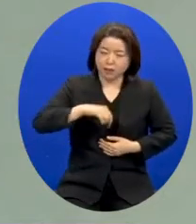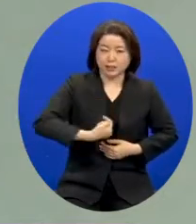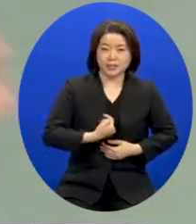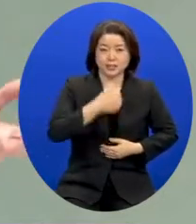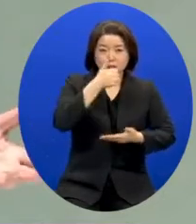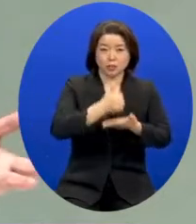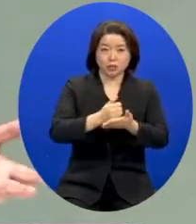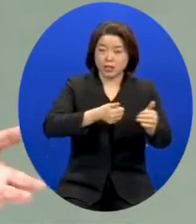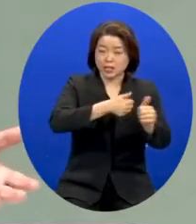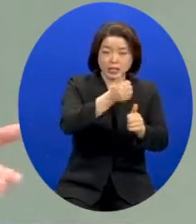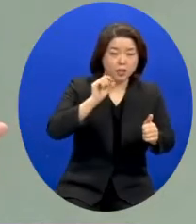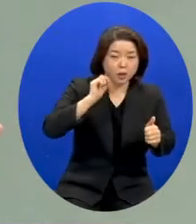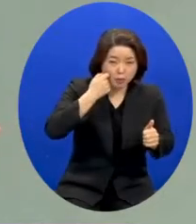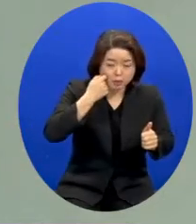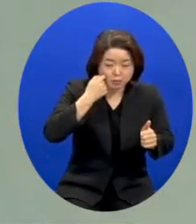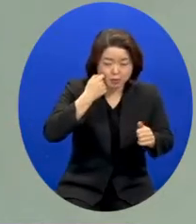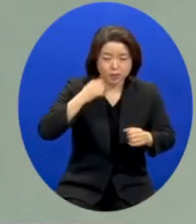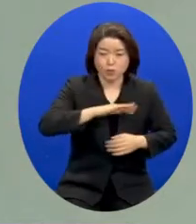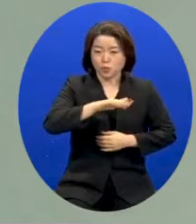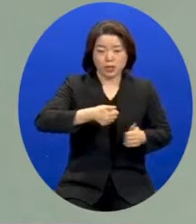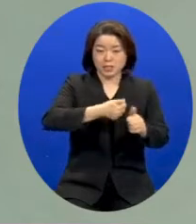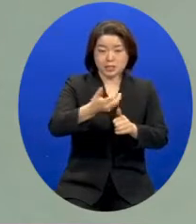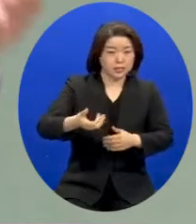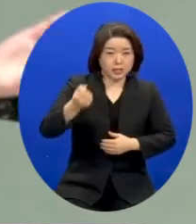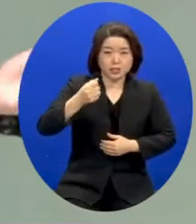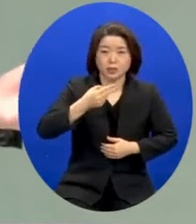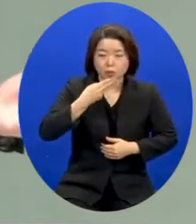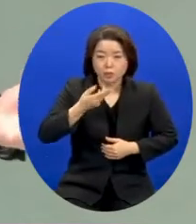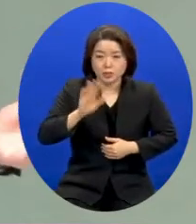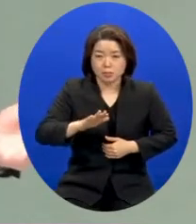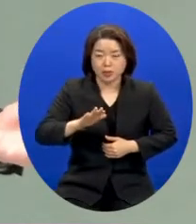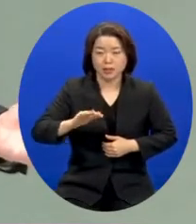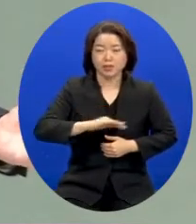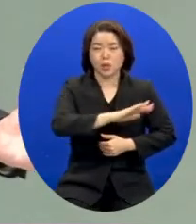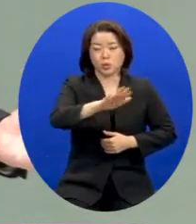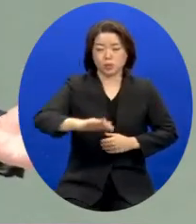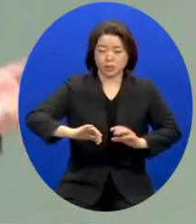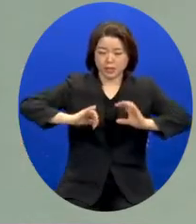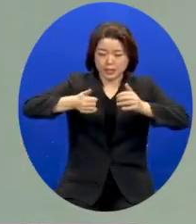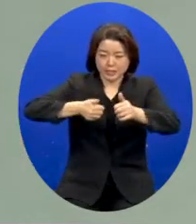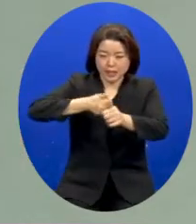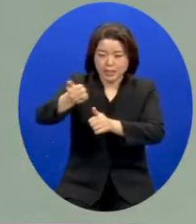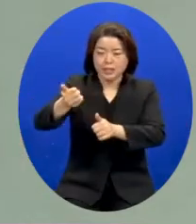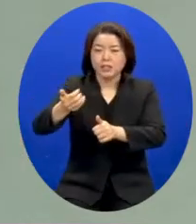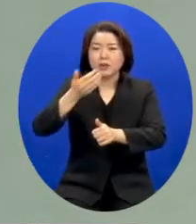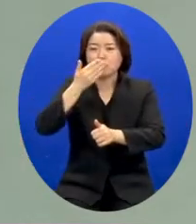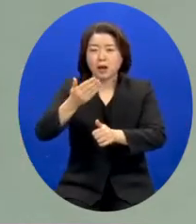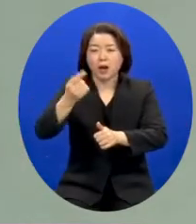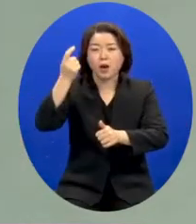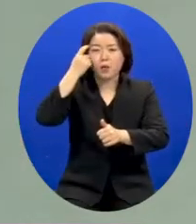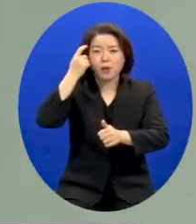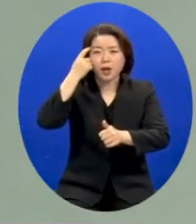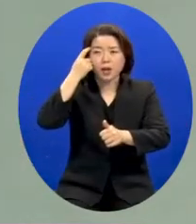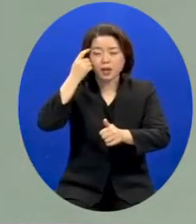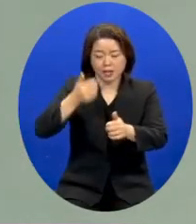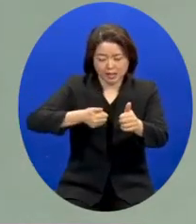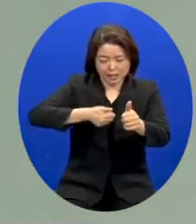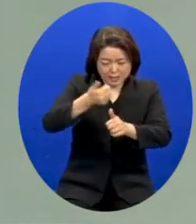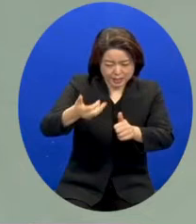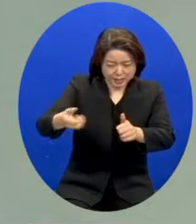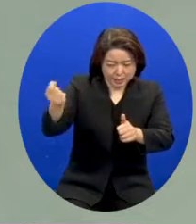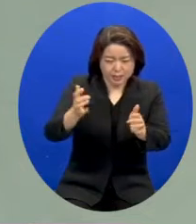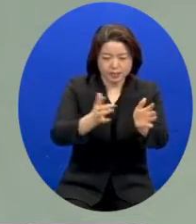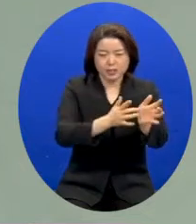우리에게는 승리가 없지만 우리가 세상을 이길 수 있는 거예요. 왜? 승리는 예수 그리스도